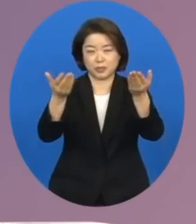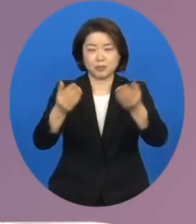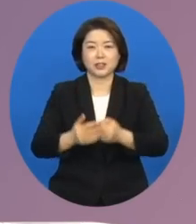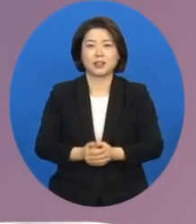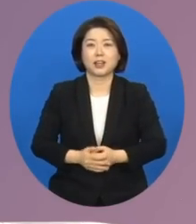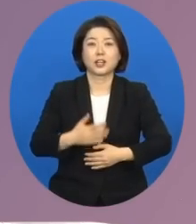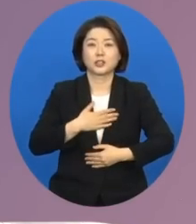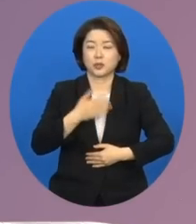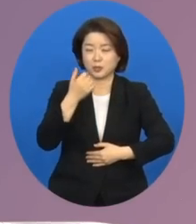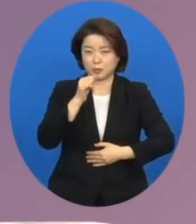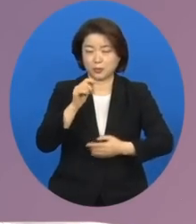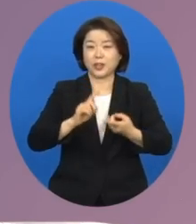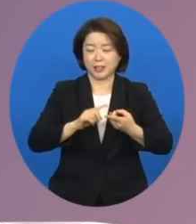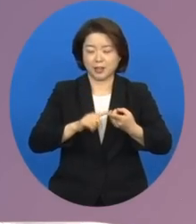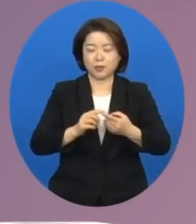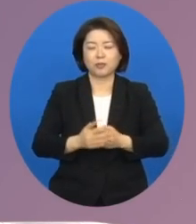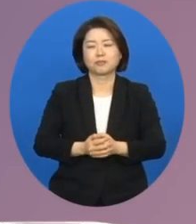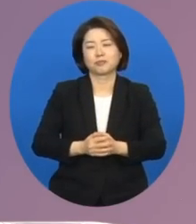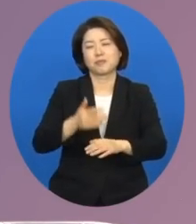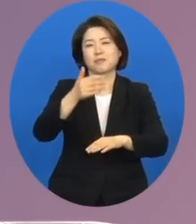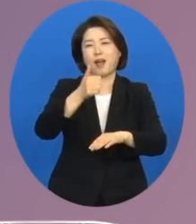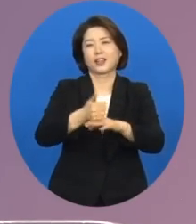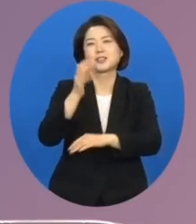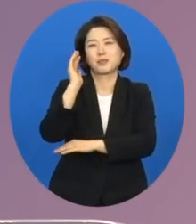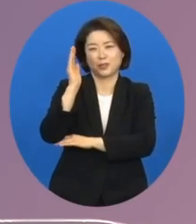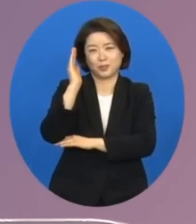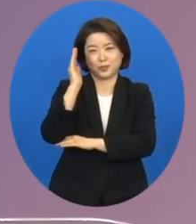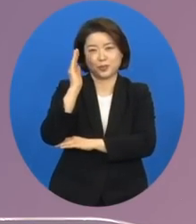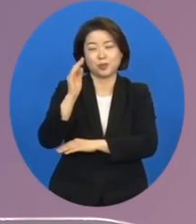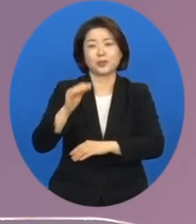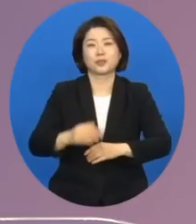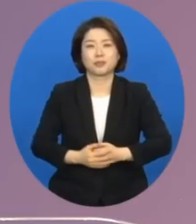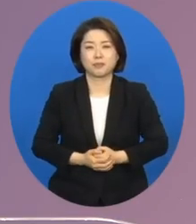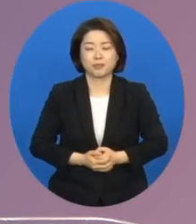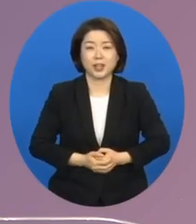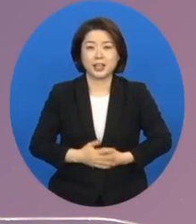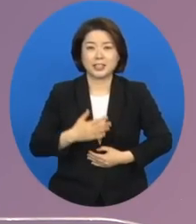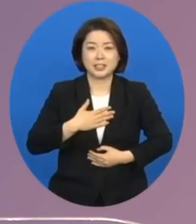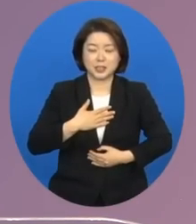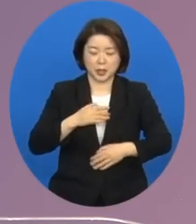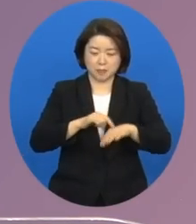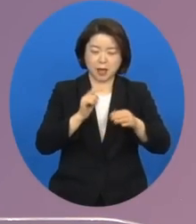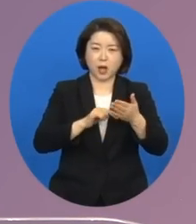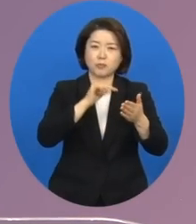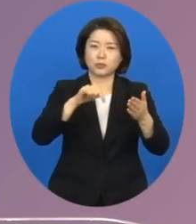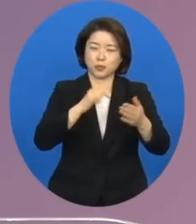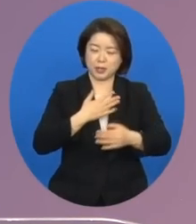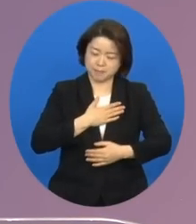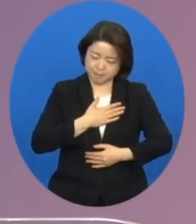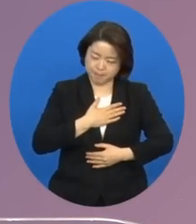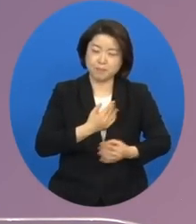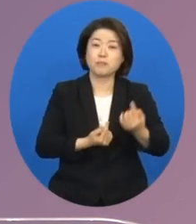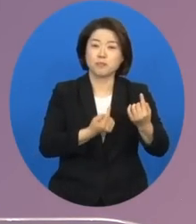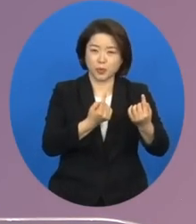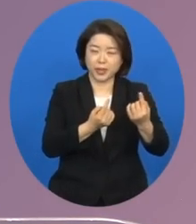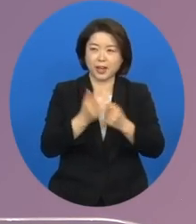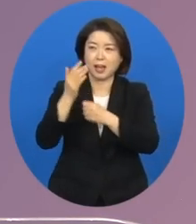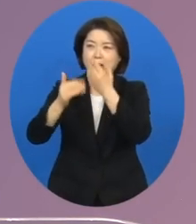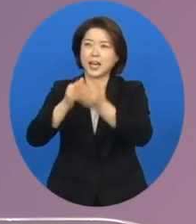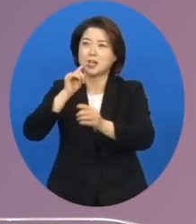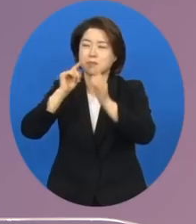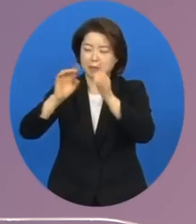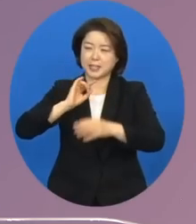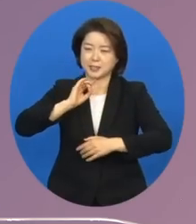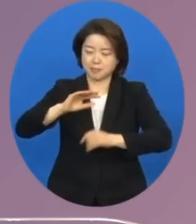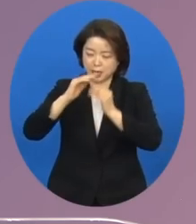소개받은 대로 고별 설교의 자리에 섰습니다 제 마음에 감정보다 하나님의 말씀만이 온전히